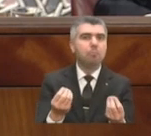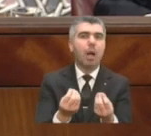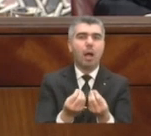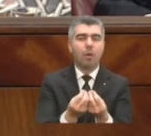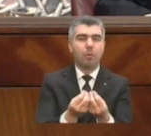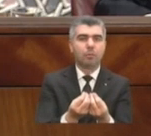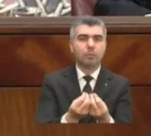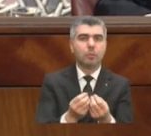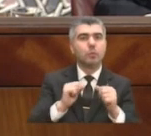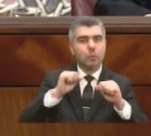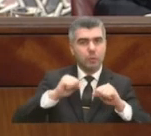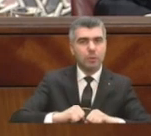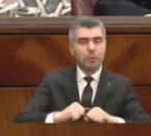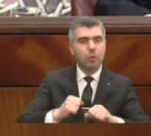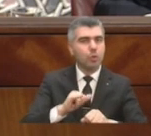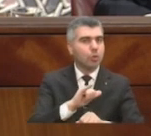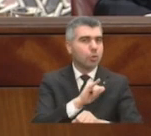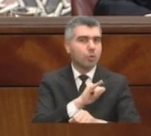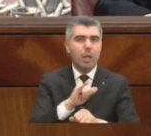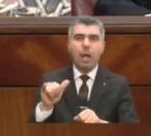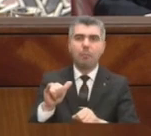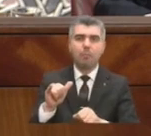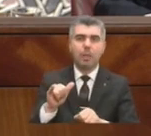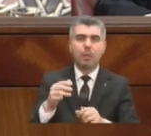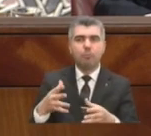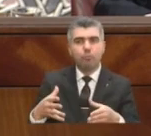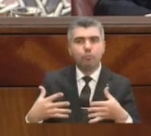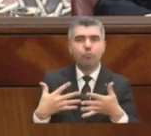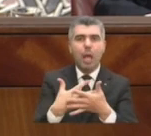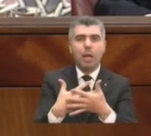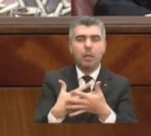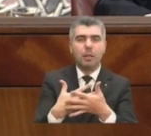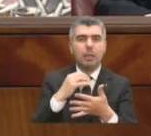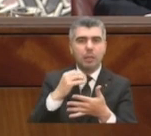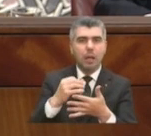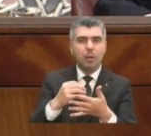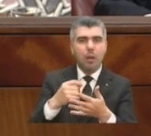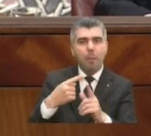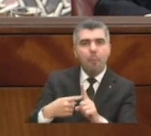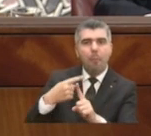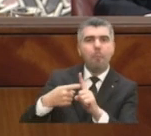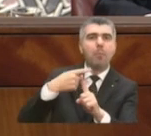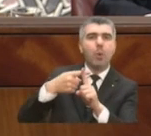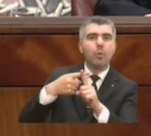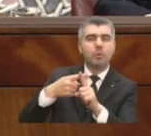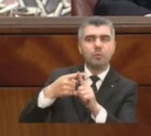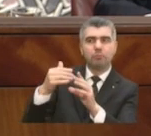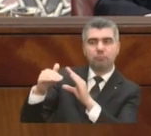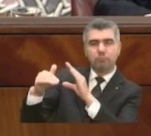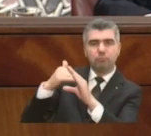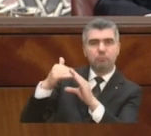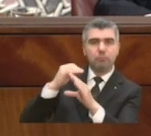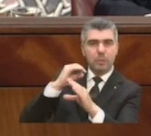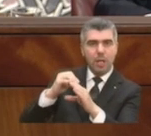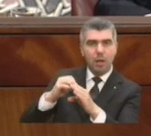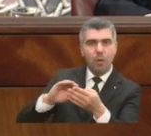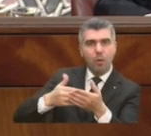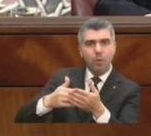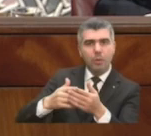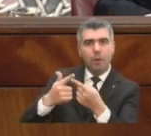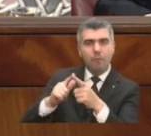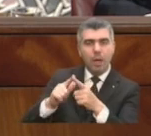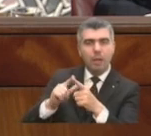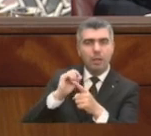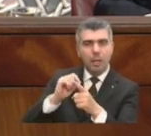انه لم يسبق لاي مؤسسه شركه ان تجاوزت اختصاصاتها وتجرات على